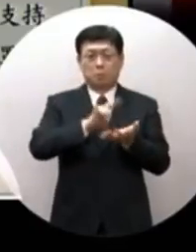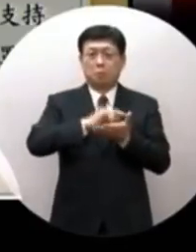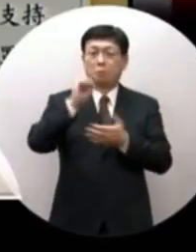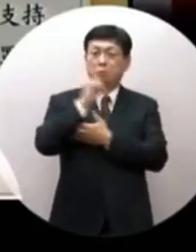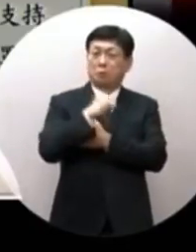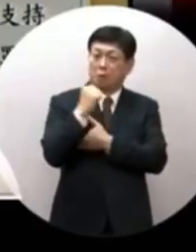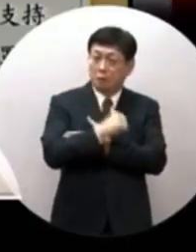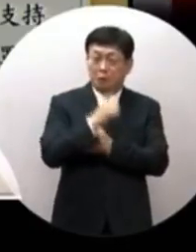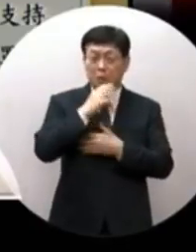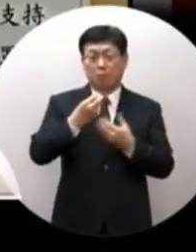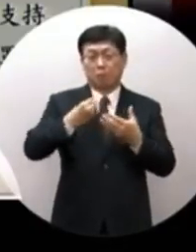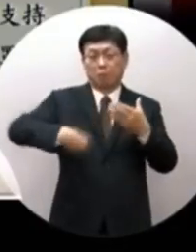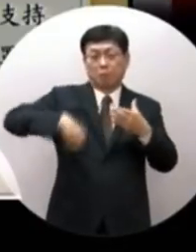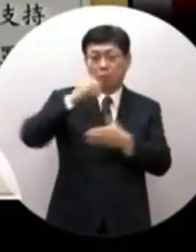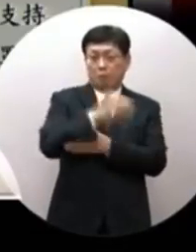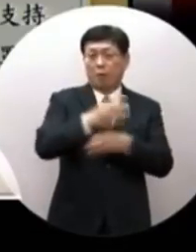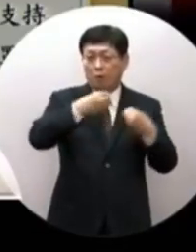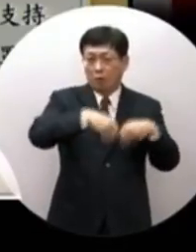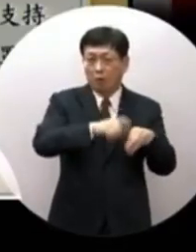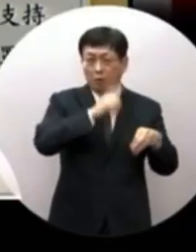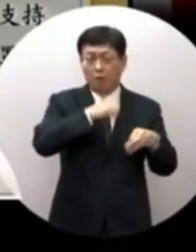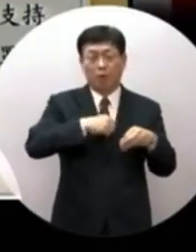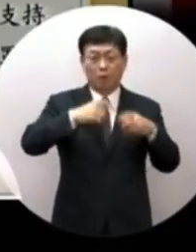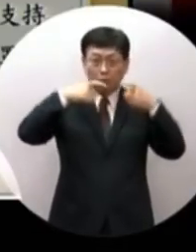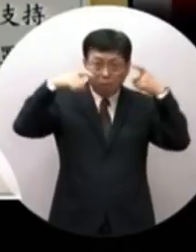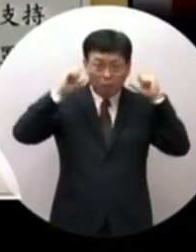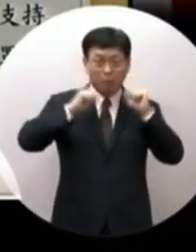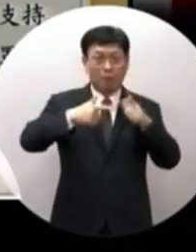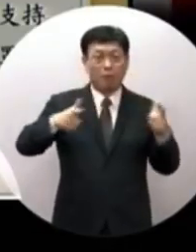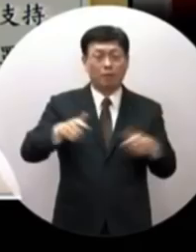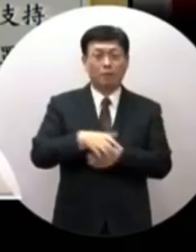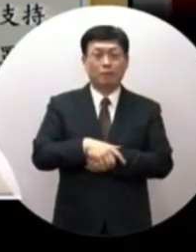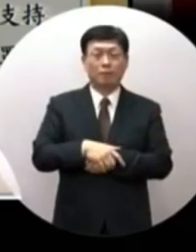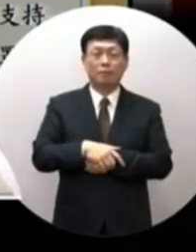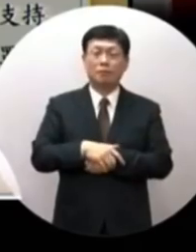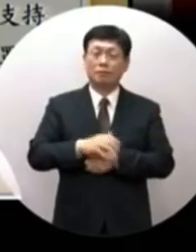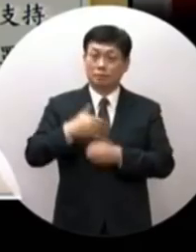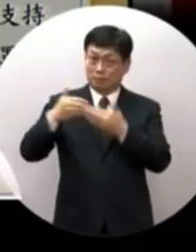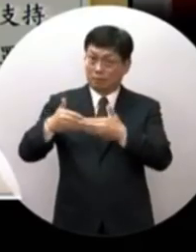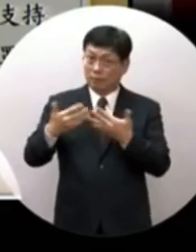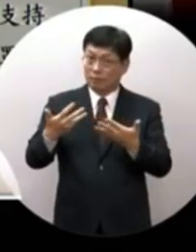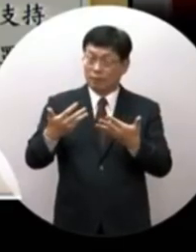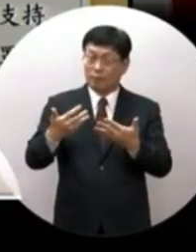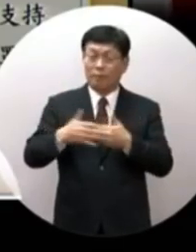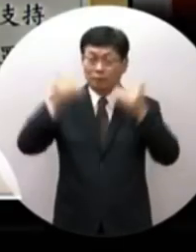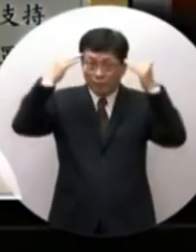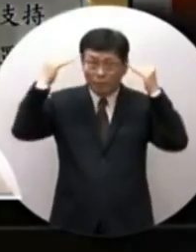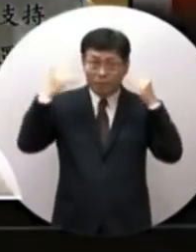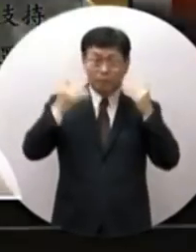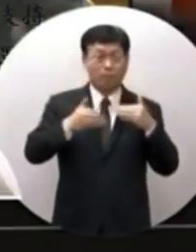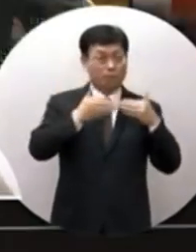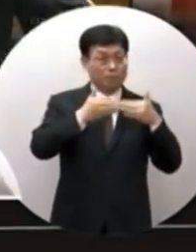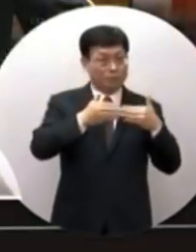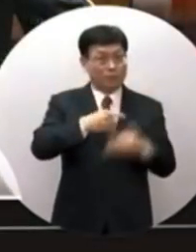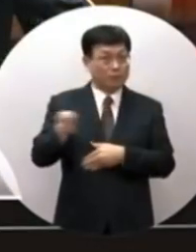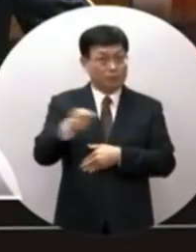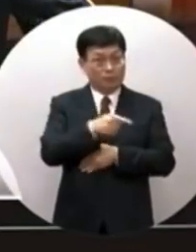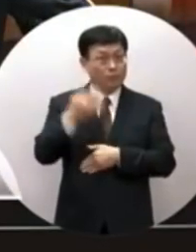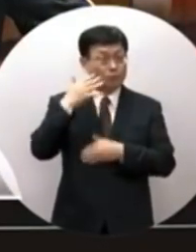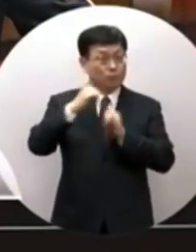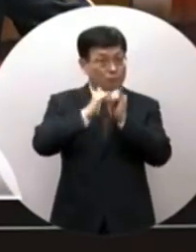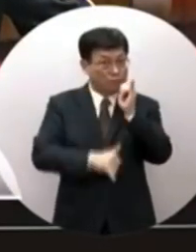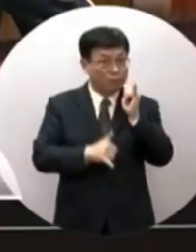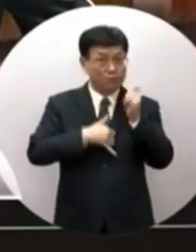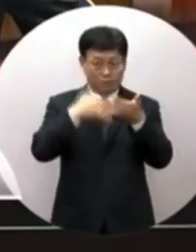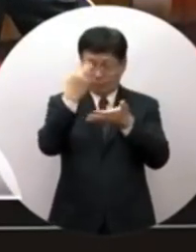捐赠医疗用品。啊，你也了解？好，大陆 韩国跟大陆如果在历史